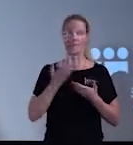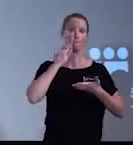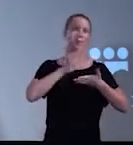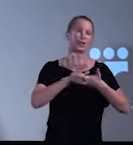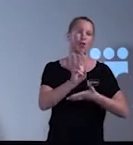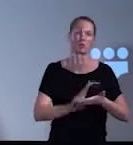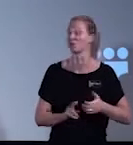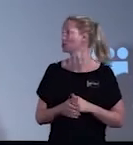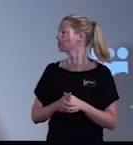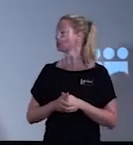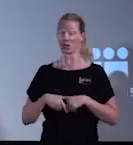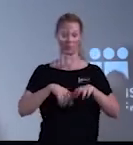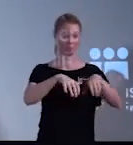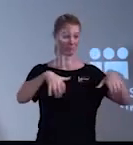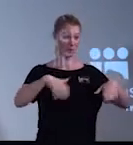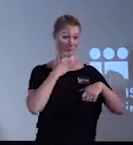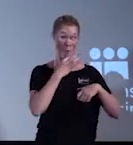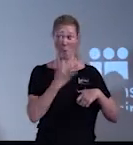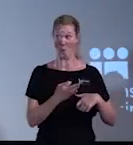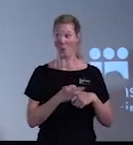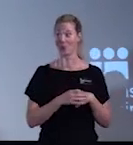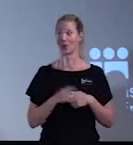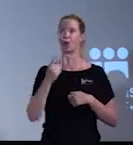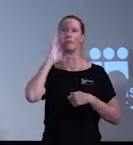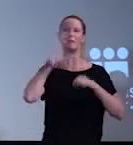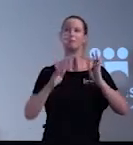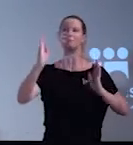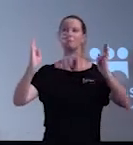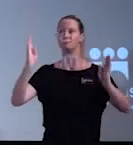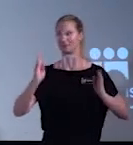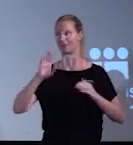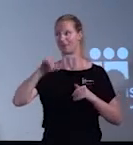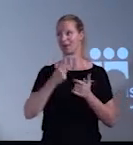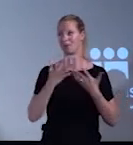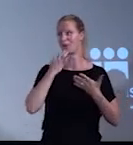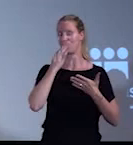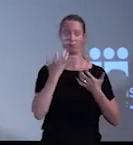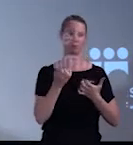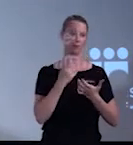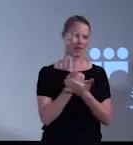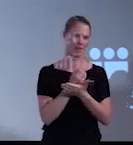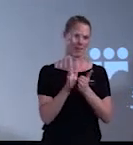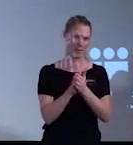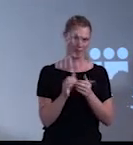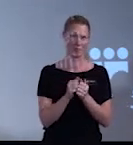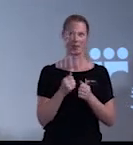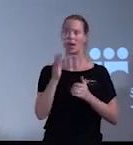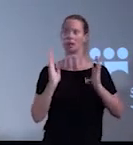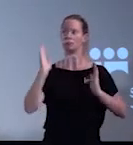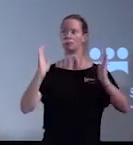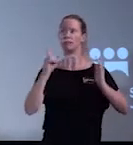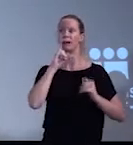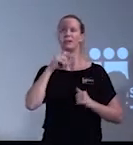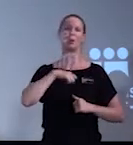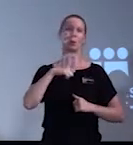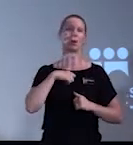Alltså. Jag har ju samlat en massa frågor här och jag vill också att ni börjar vifta. Ni vet, jag har så många frågor så jag vet inte riktigt hur vi ska hinna med. Men ni får väldigt gärna vifta för det är alltid